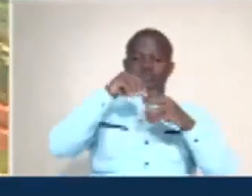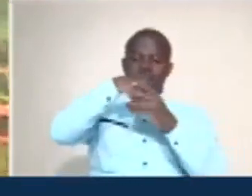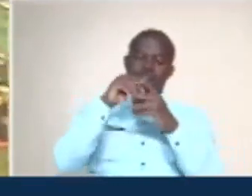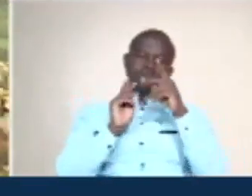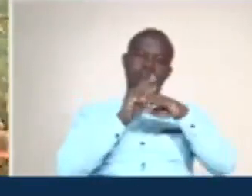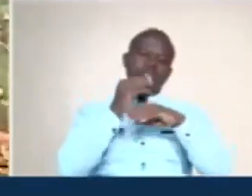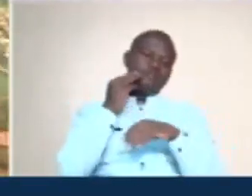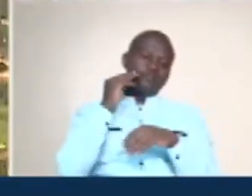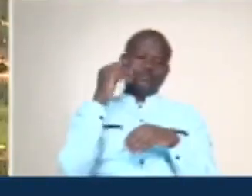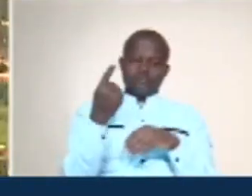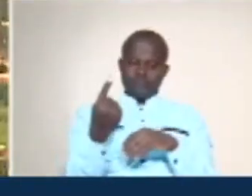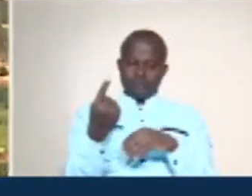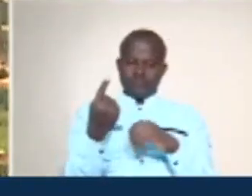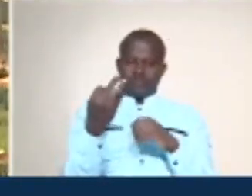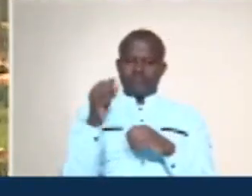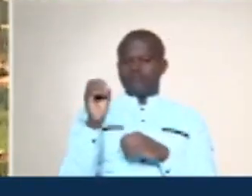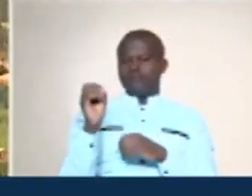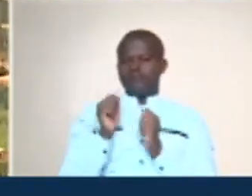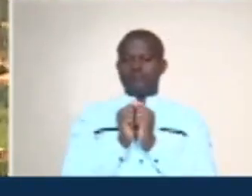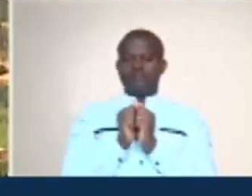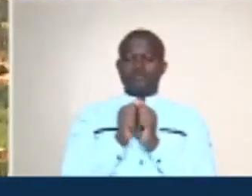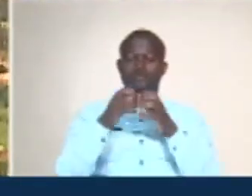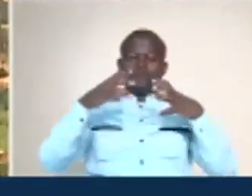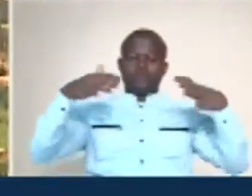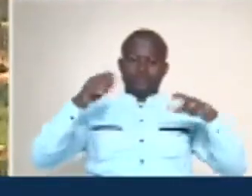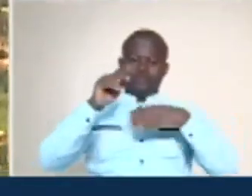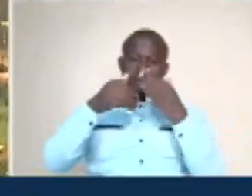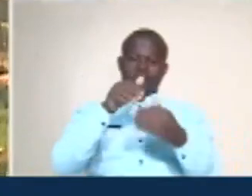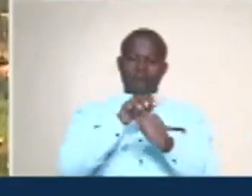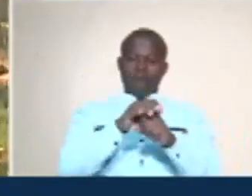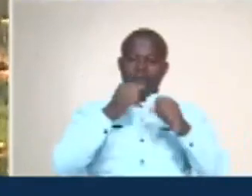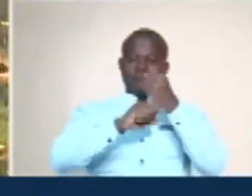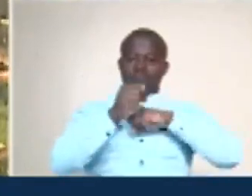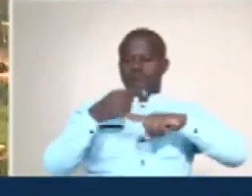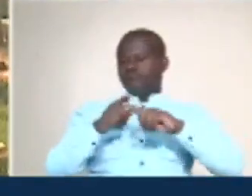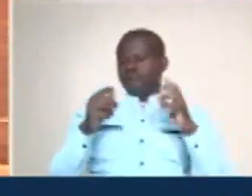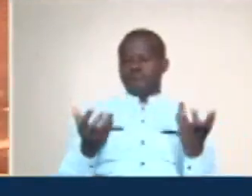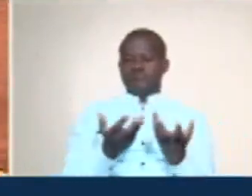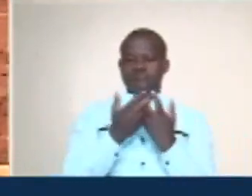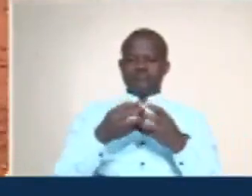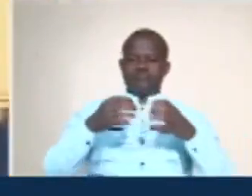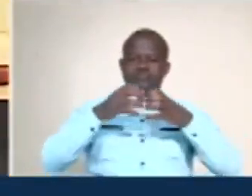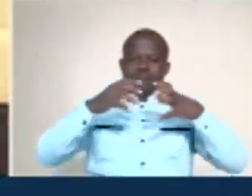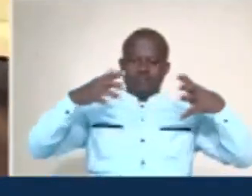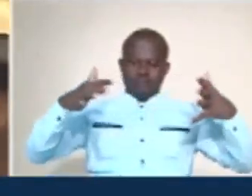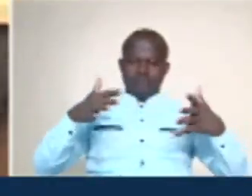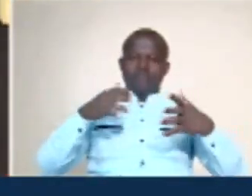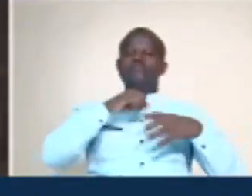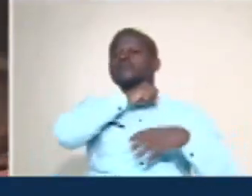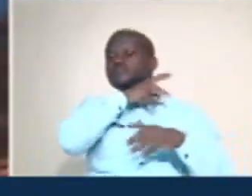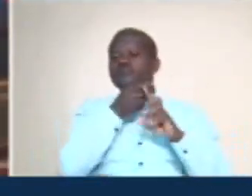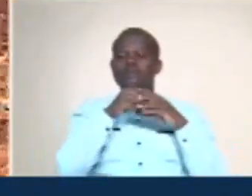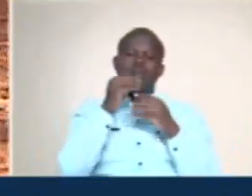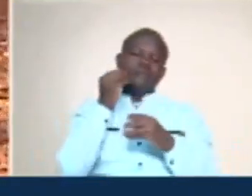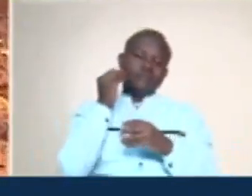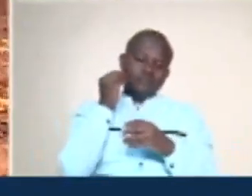n'abagera kuri miliyoni imwe n'ibihumbi 300 ubu bwiyongere bw'abaturage n'ibikorwa binyuranye binagenda no kwiyongera ku imyanda iva mu ngo cyangwa ahandi hahurira abantu